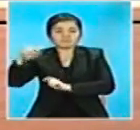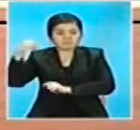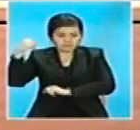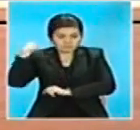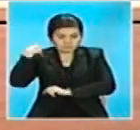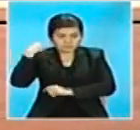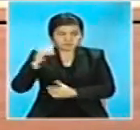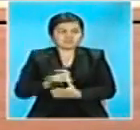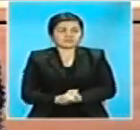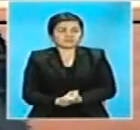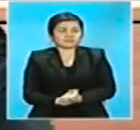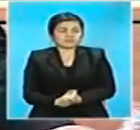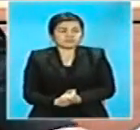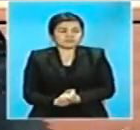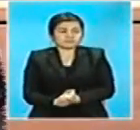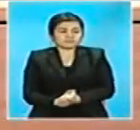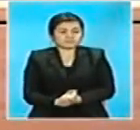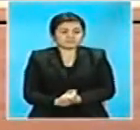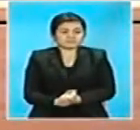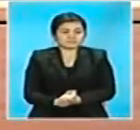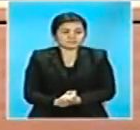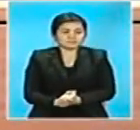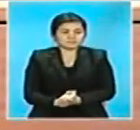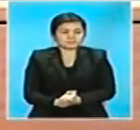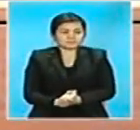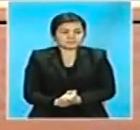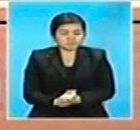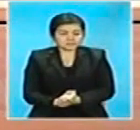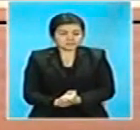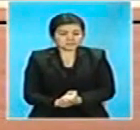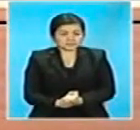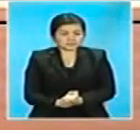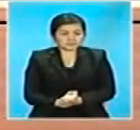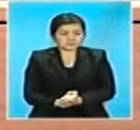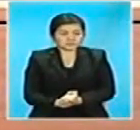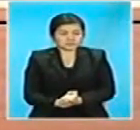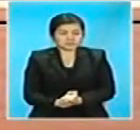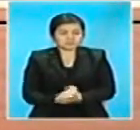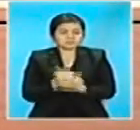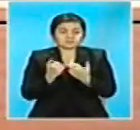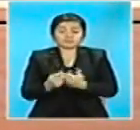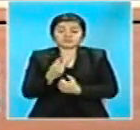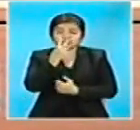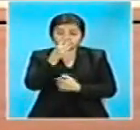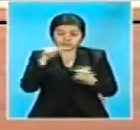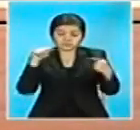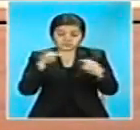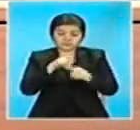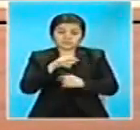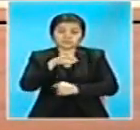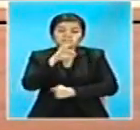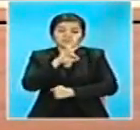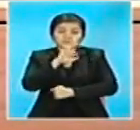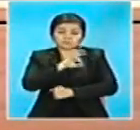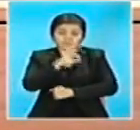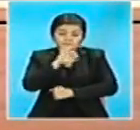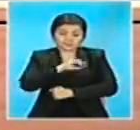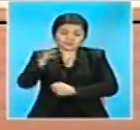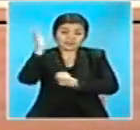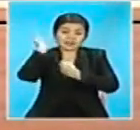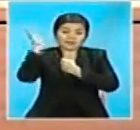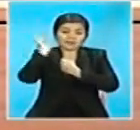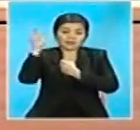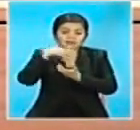ผมดูเรื่องของการที่มีท่านสมาชิกหลายท่านอภิปรายหลายๆเรื่องนะครับซึ่ง